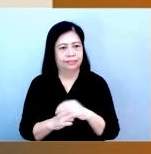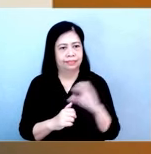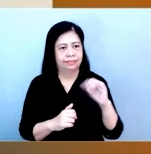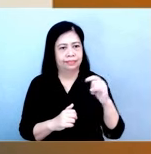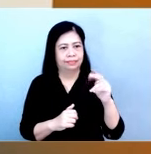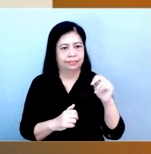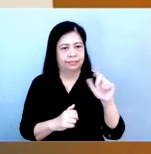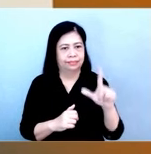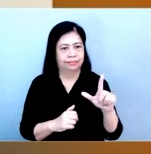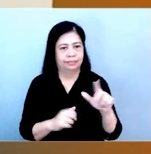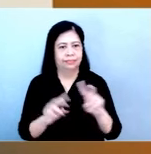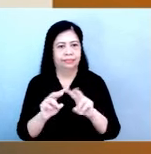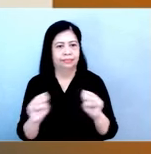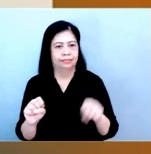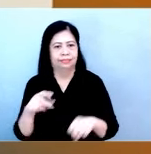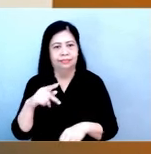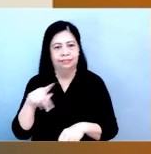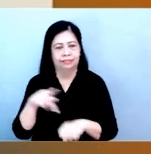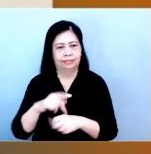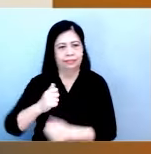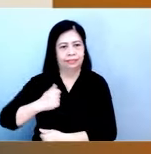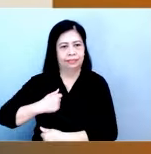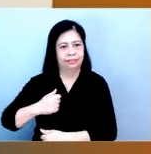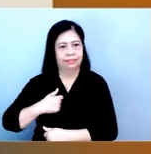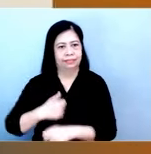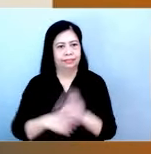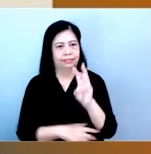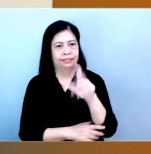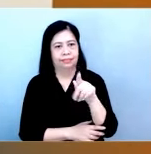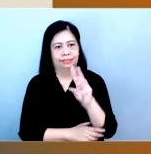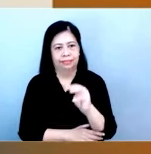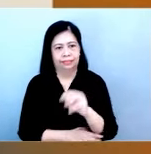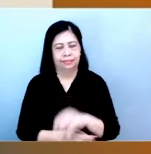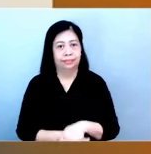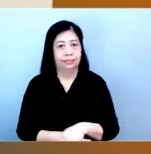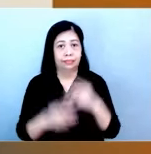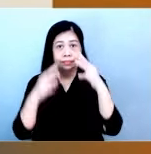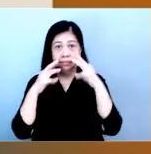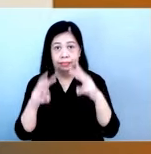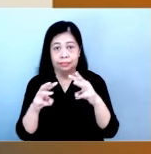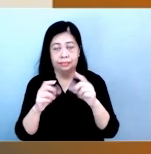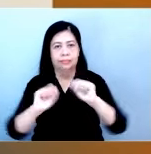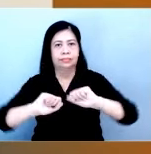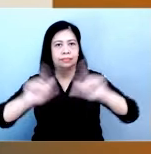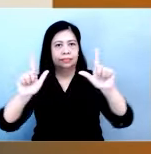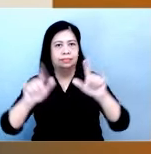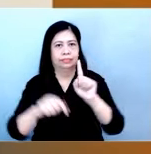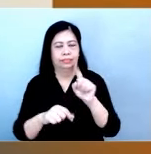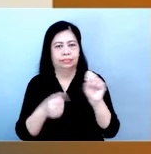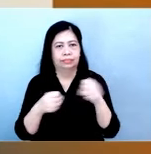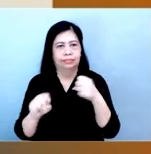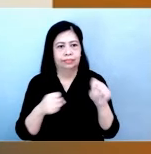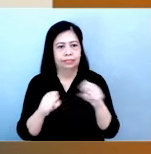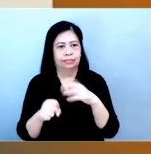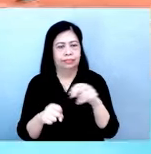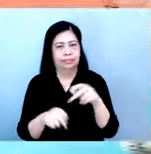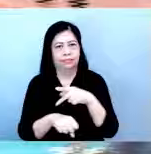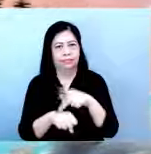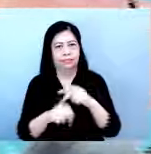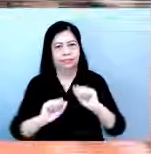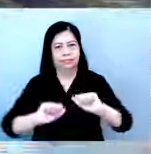HD Spikers kontra Philippine Army ng 6 p.m. Mapapanood yan live sa One Sports at Pilipinas